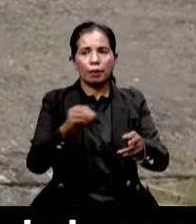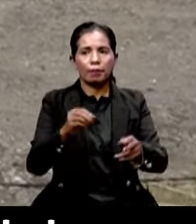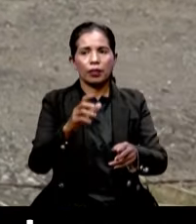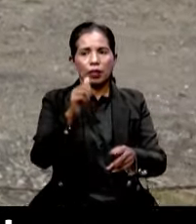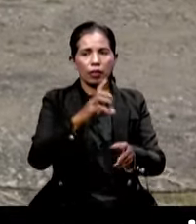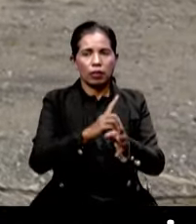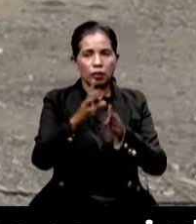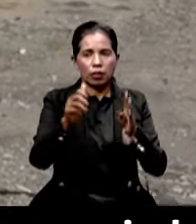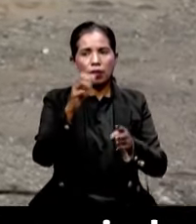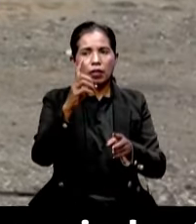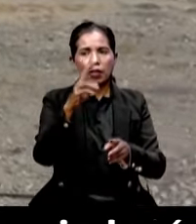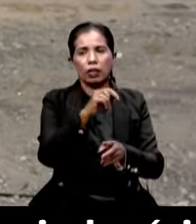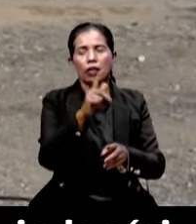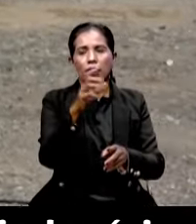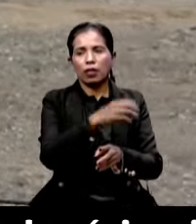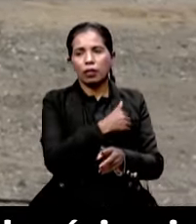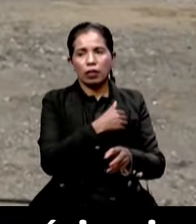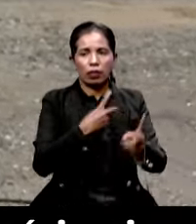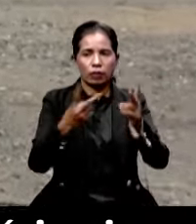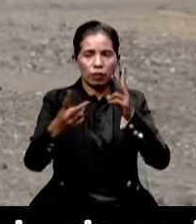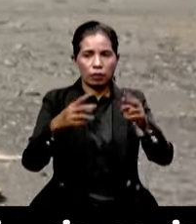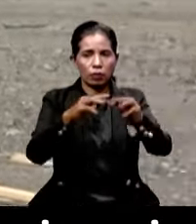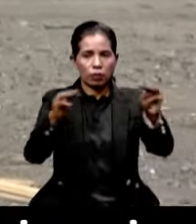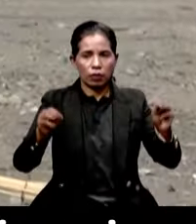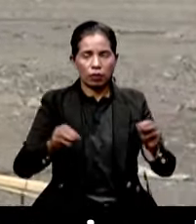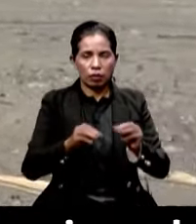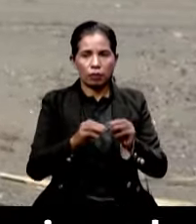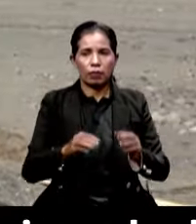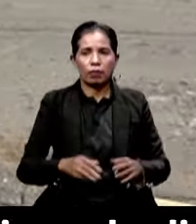ADN, mebila ia Fatin, tambah seviazen helaba munisipio. John Carlos Tomas Suarez, Jemen.